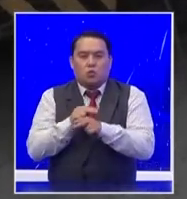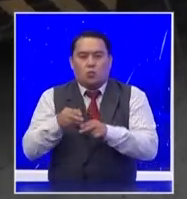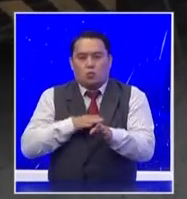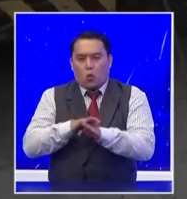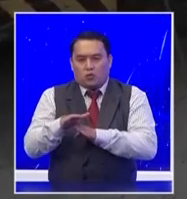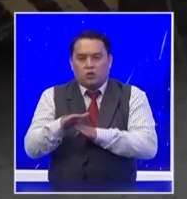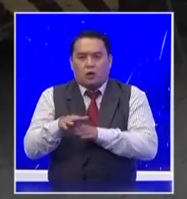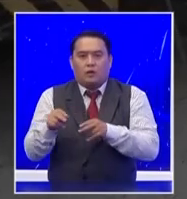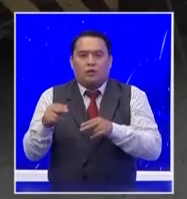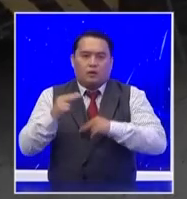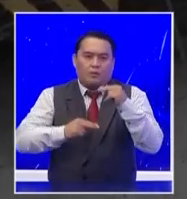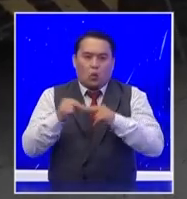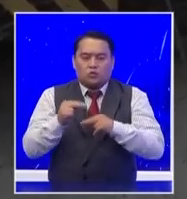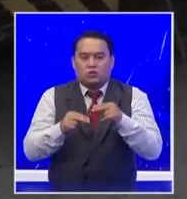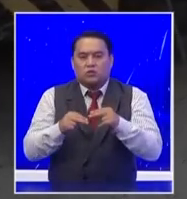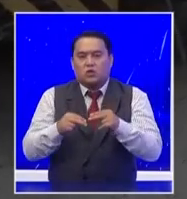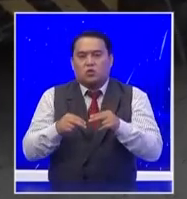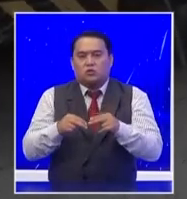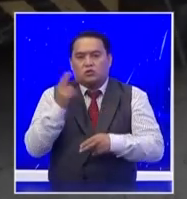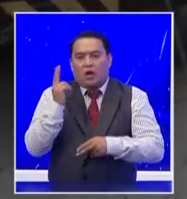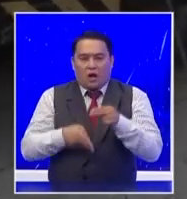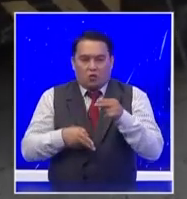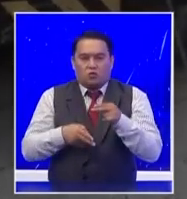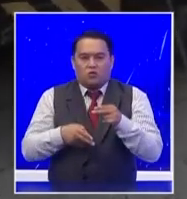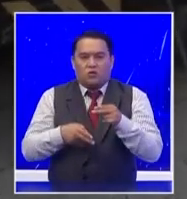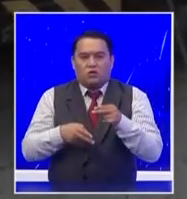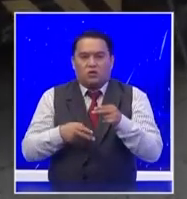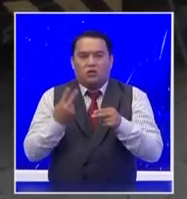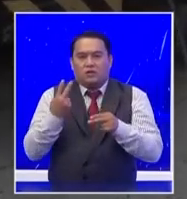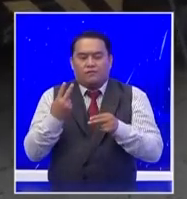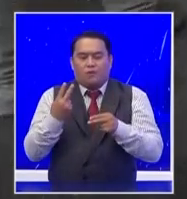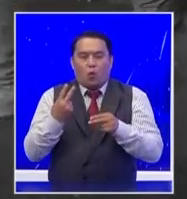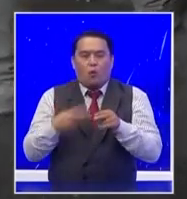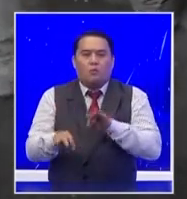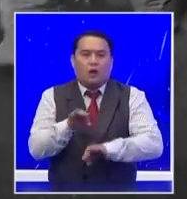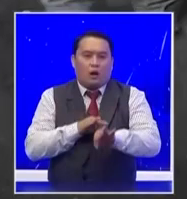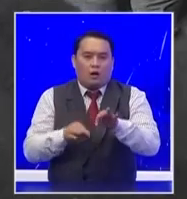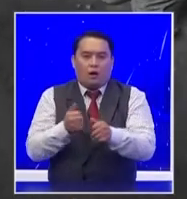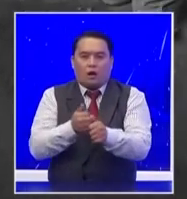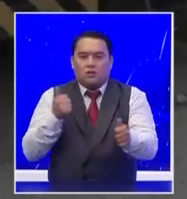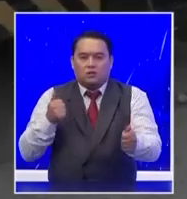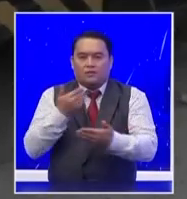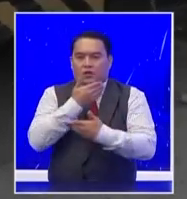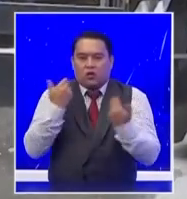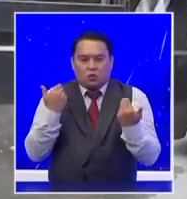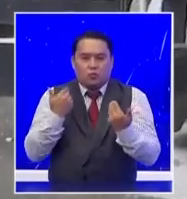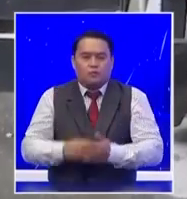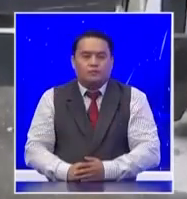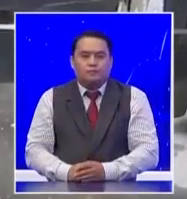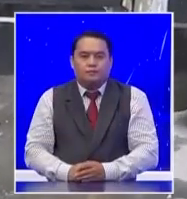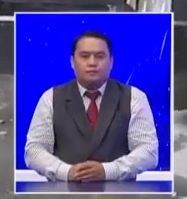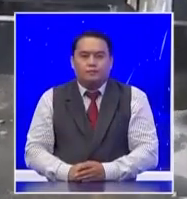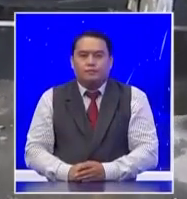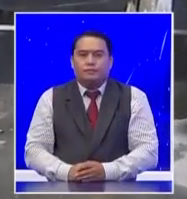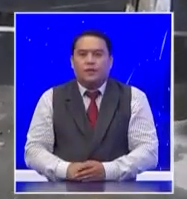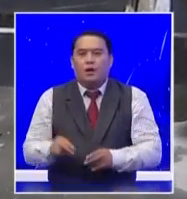полностью. Монтаж котлов заканчивается, уже 2 котлов запроектированных. Отставания по графику нету. Реконструкция